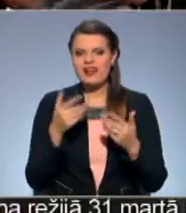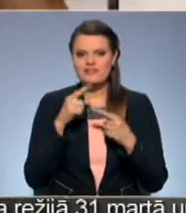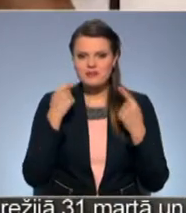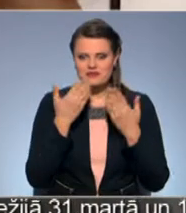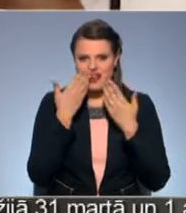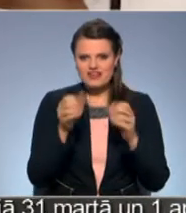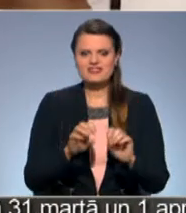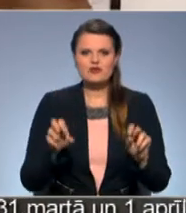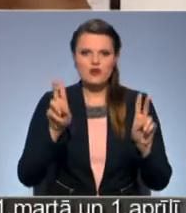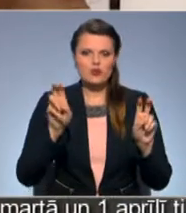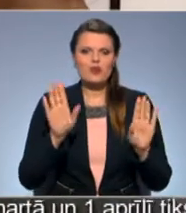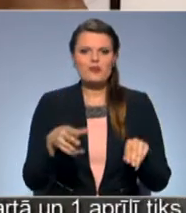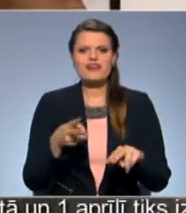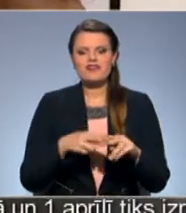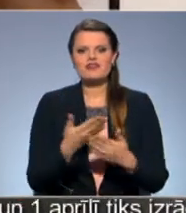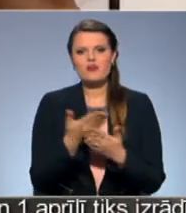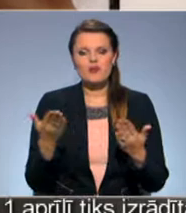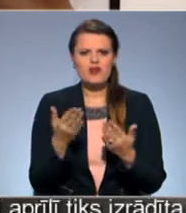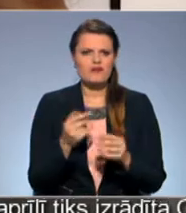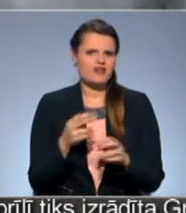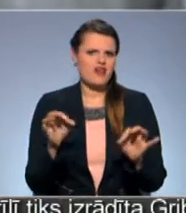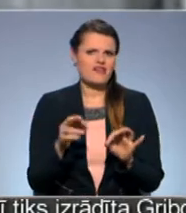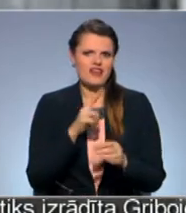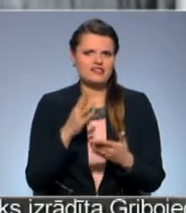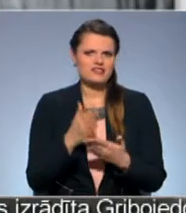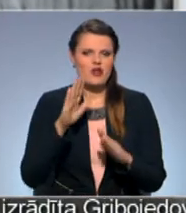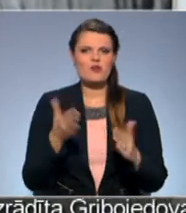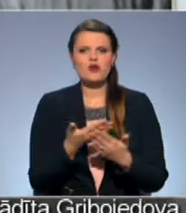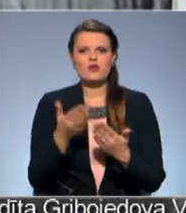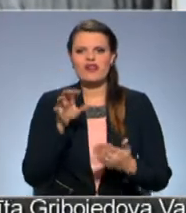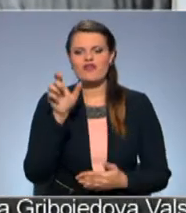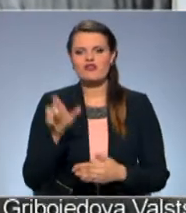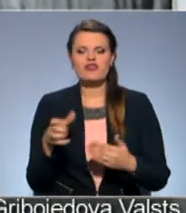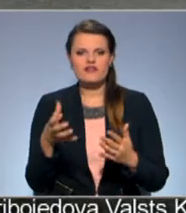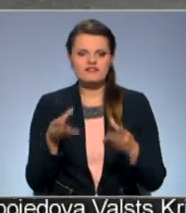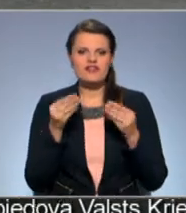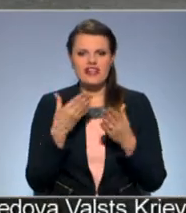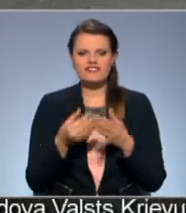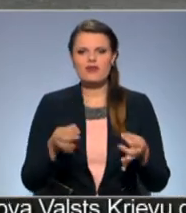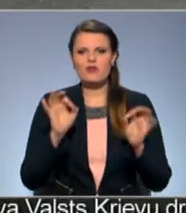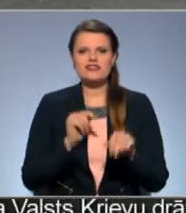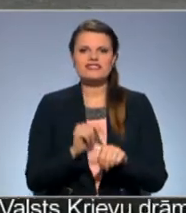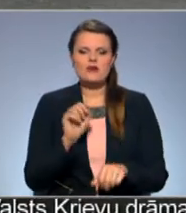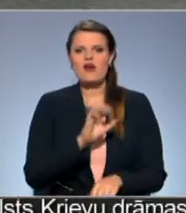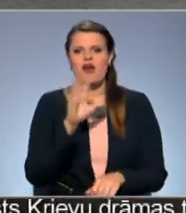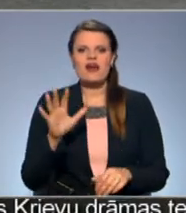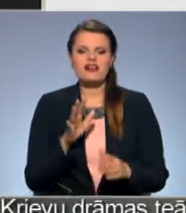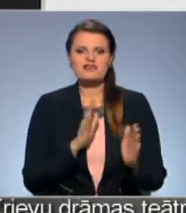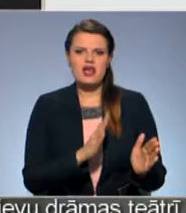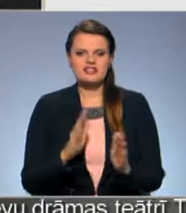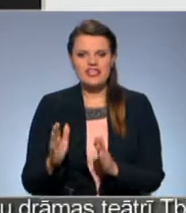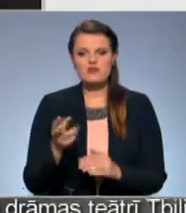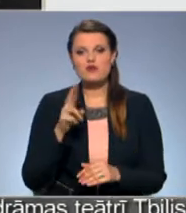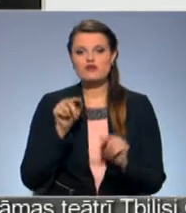lasot stāstošos nosaukumus par vietām, kurās it kā nekas nenotiek, bet kurās fotogrāfs tvēris sev būtiskas sajūtas un gaismēnu ritmus.